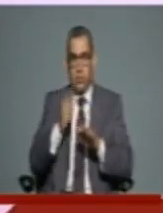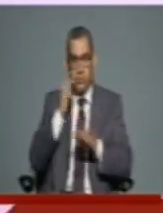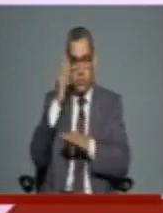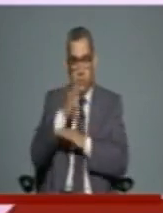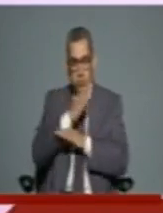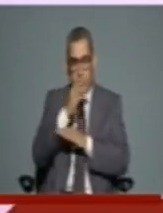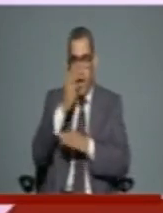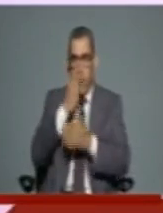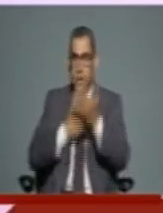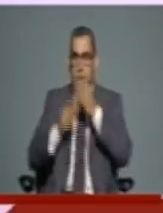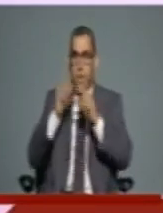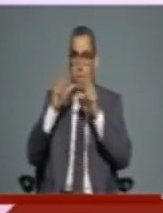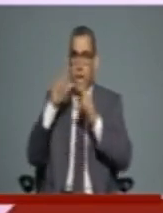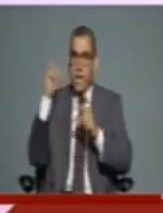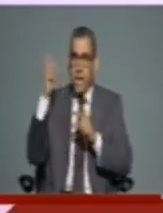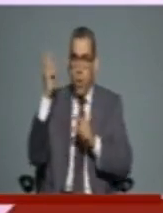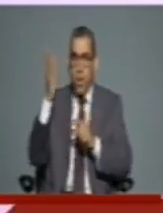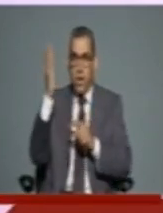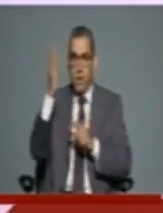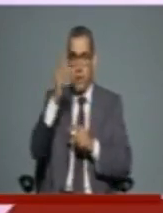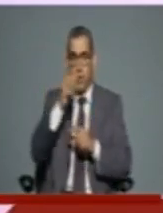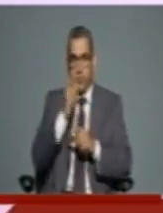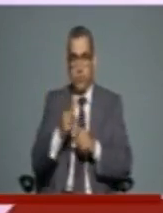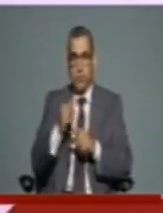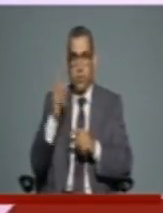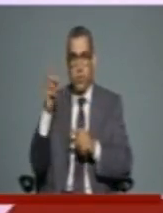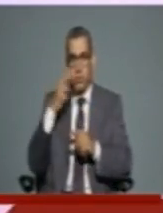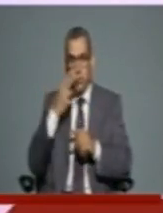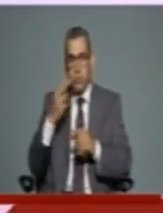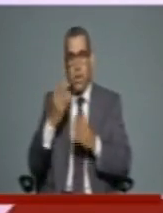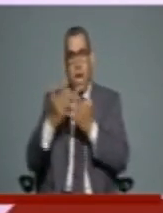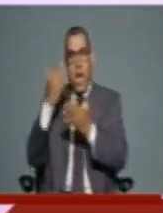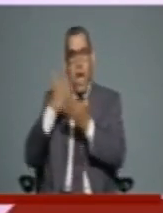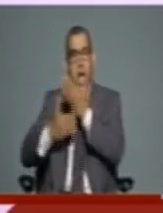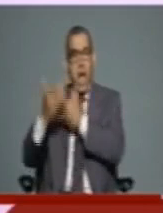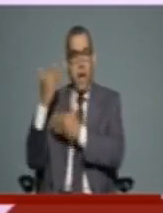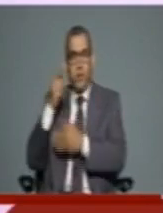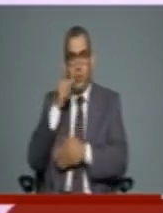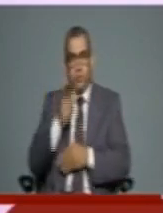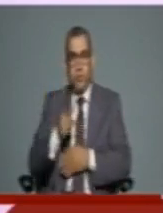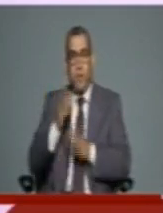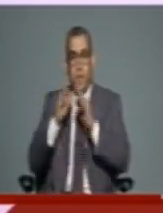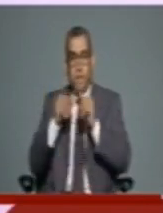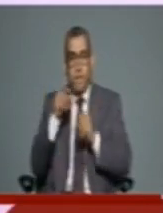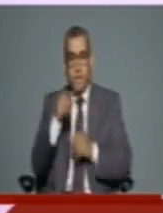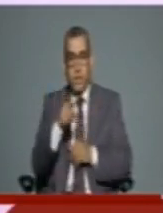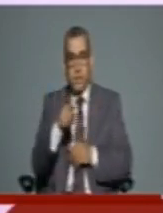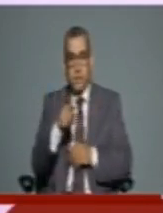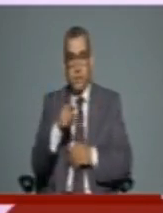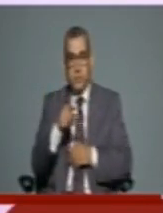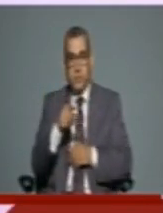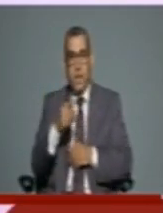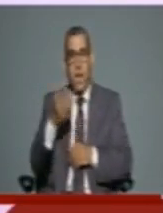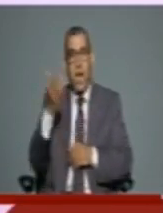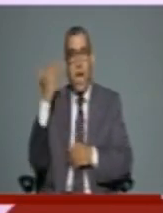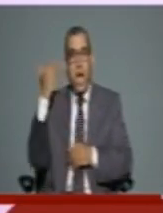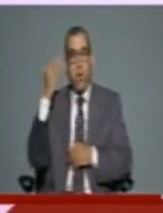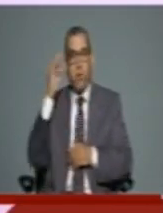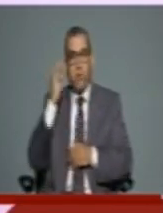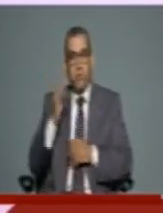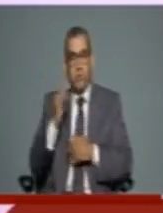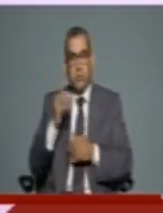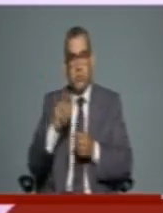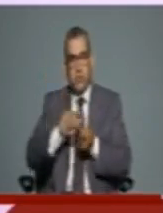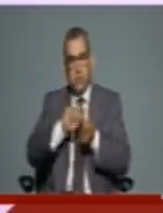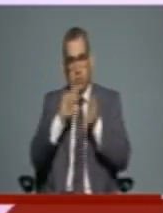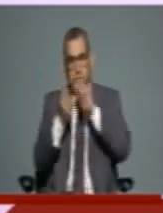والبنك الدولي في دراسات لاحقة أن مصر كانت ستتحول أو القاهرة